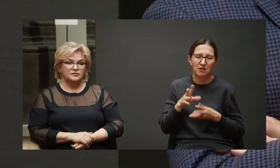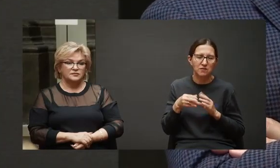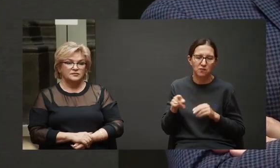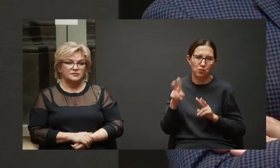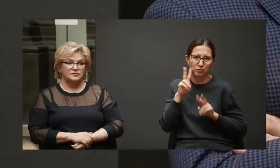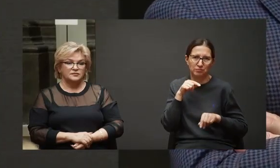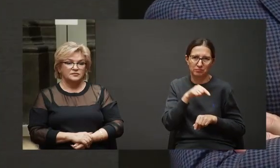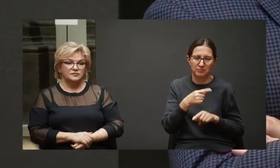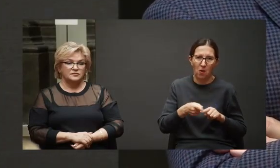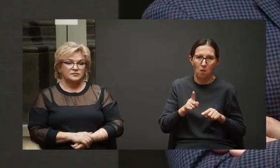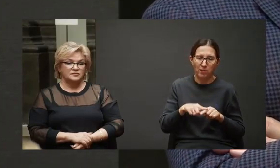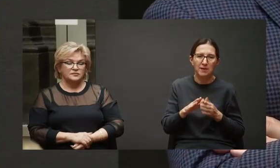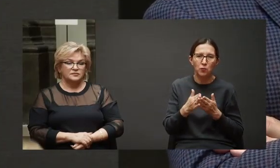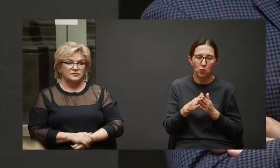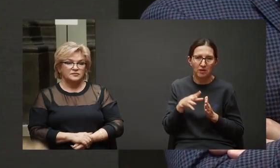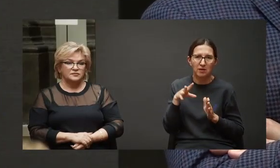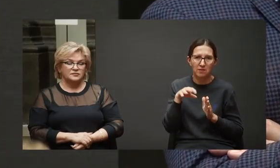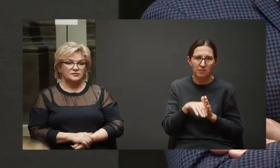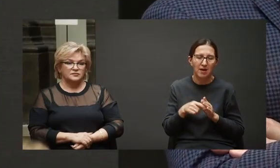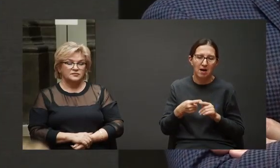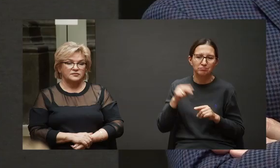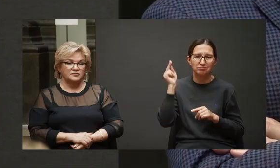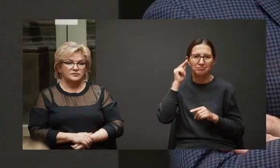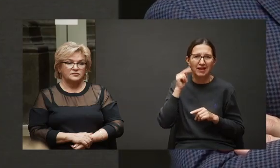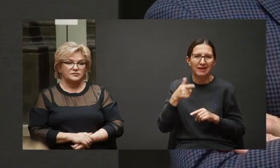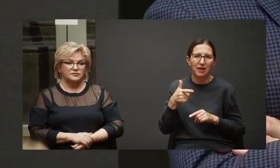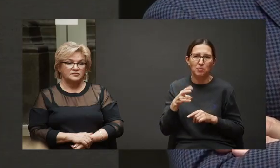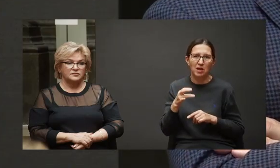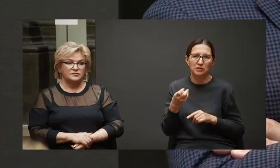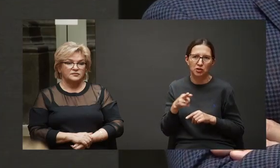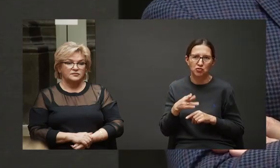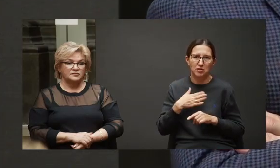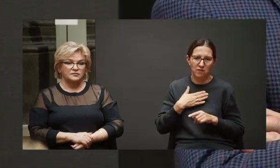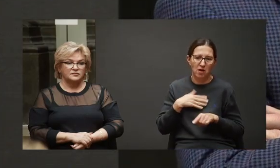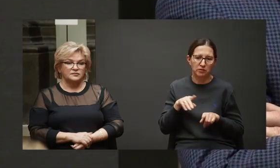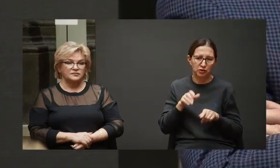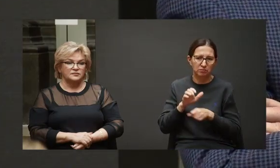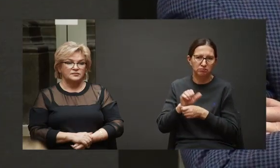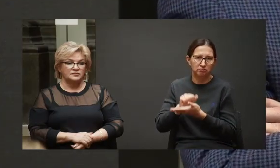книга входила в чтение гимназическое, в нашем Отечестве тоже.